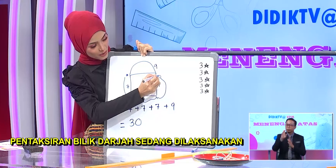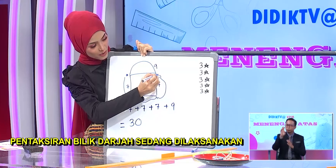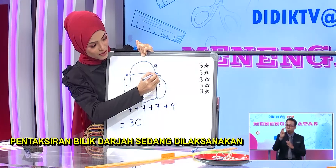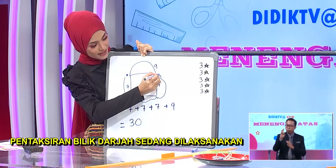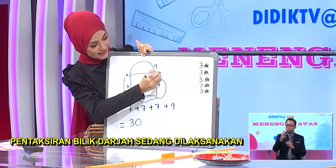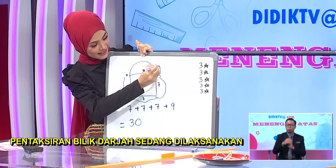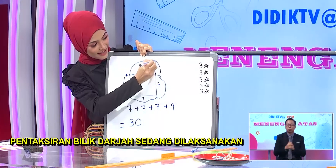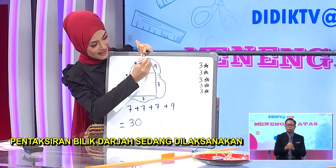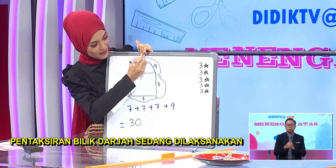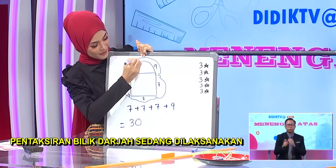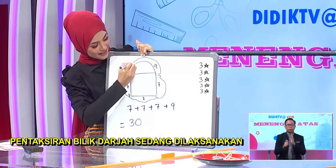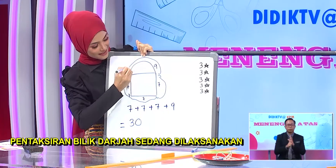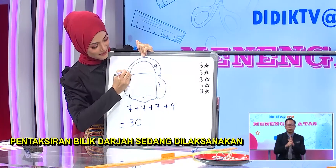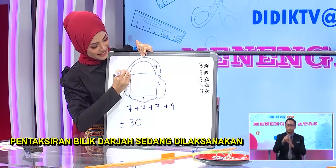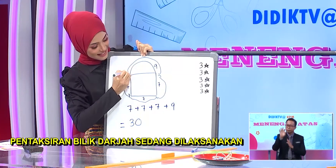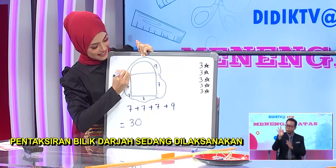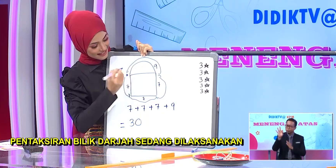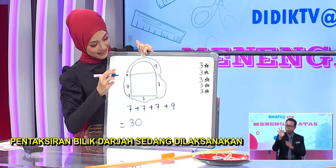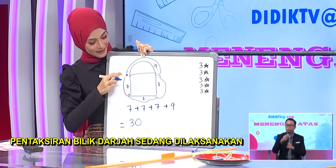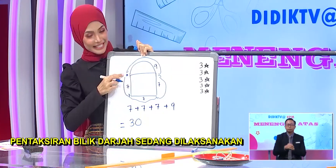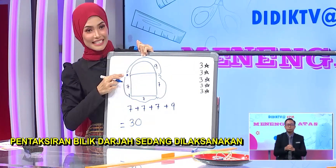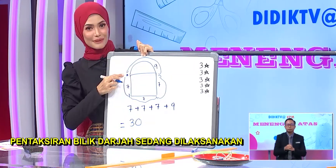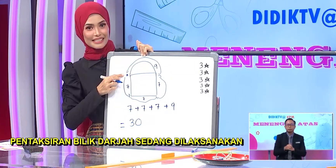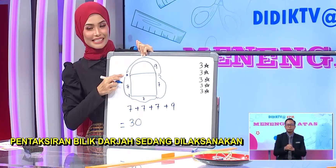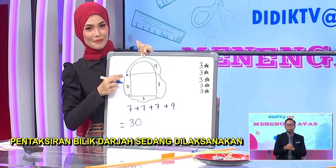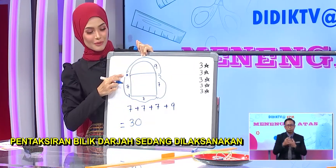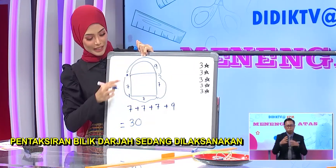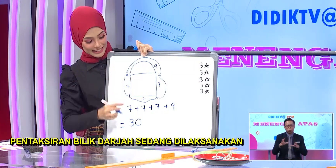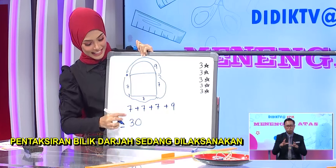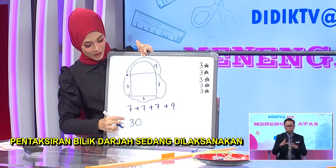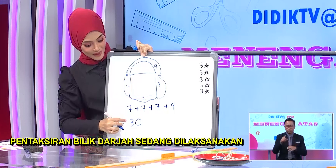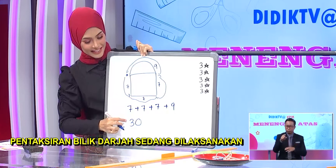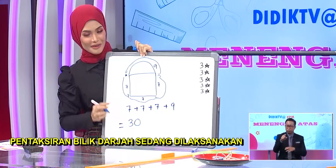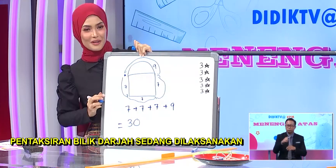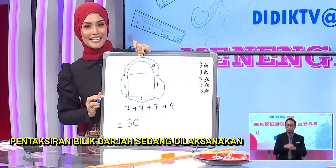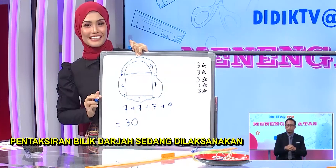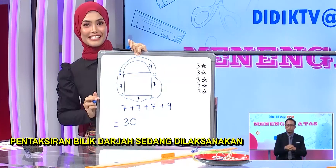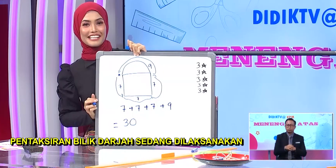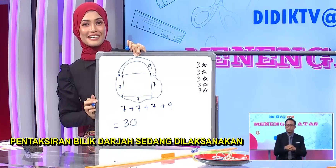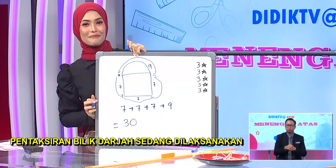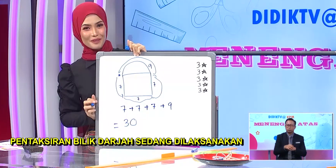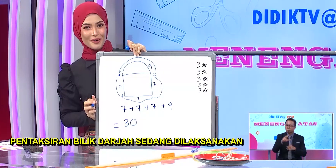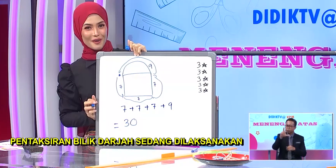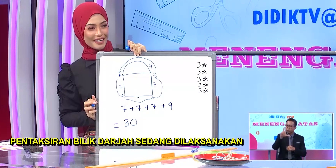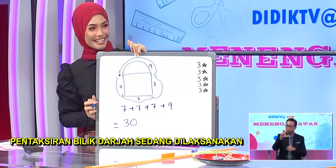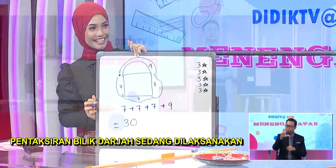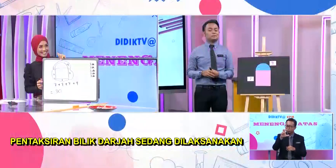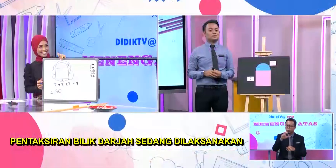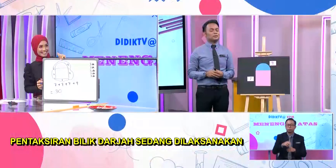tujuh tahun ba9 dah kembali kepada Titik permulaan jadi Japan saja gue